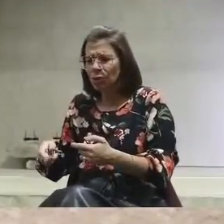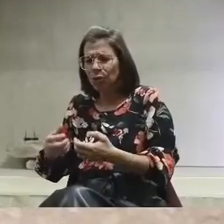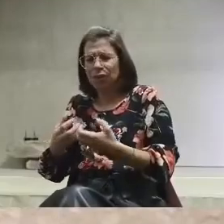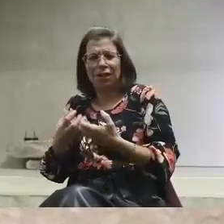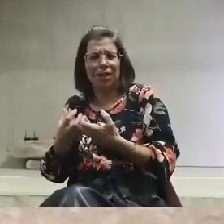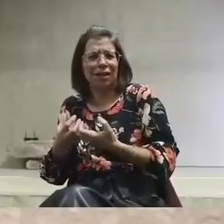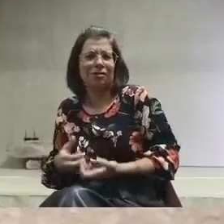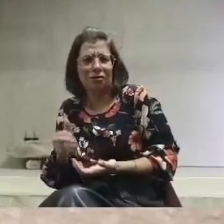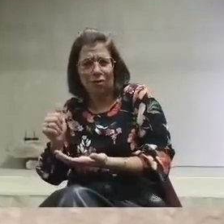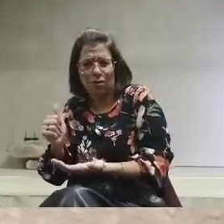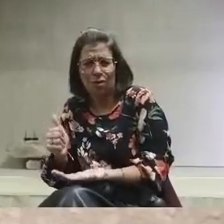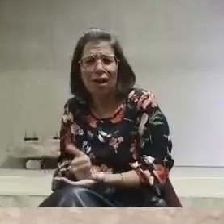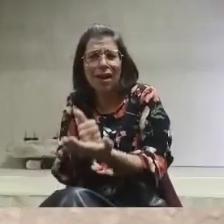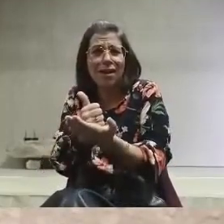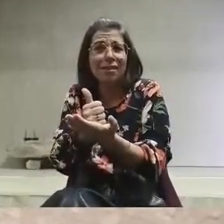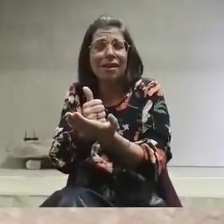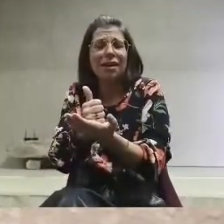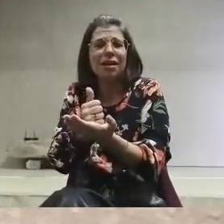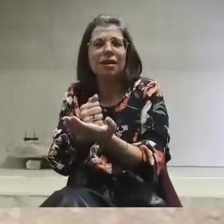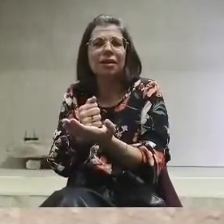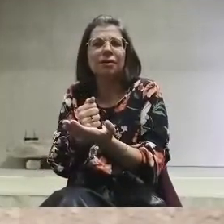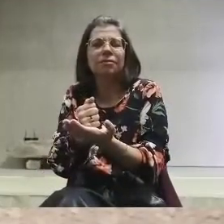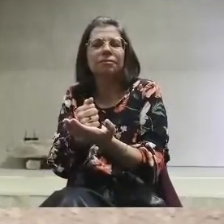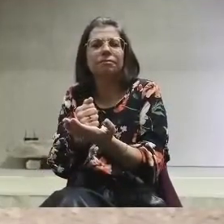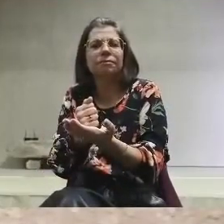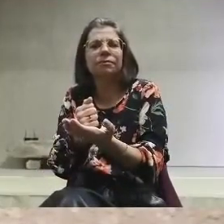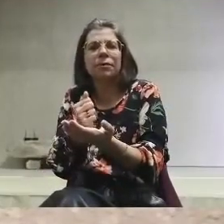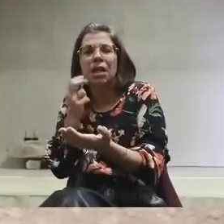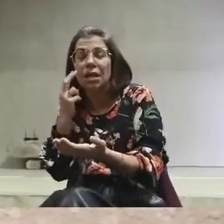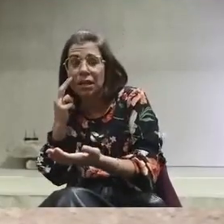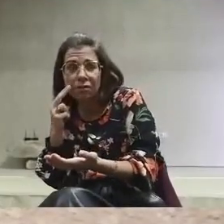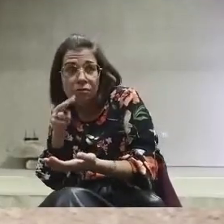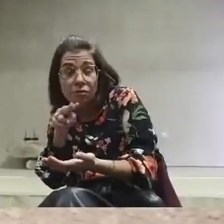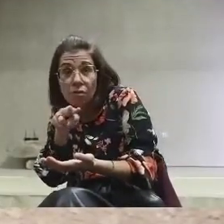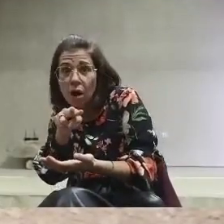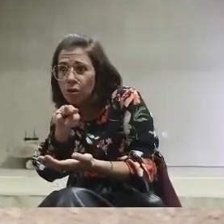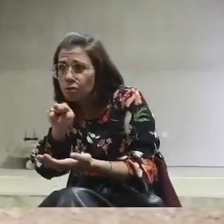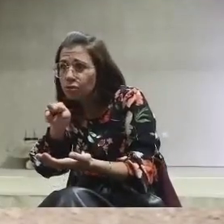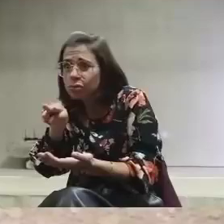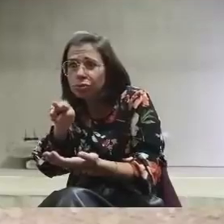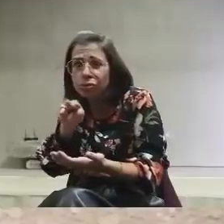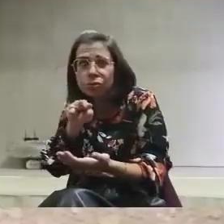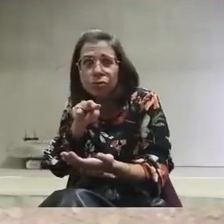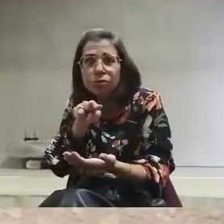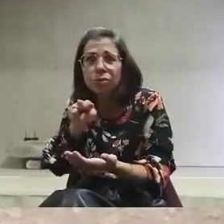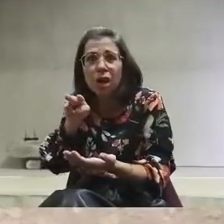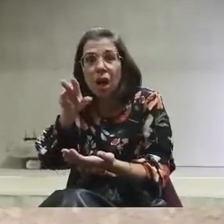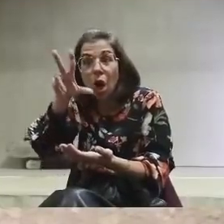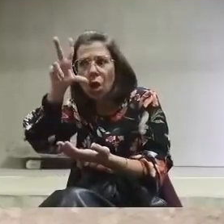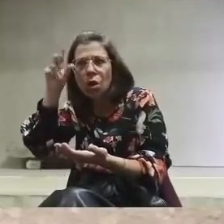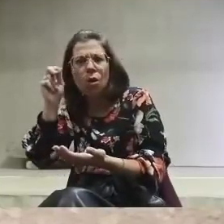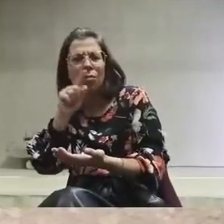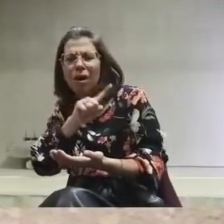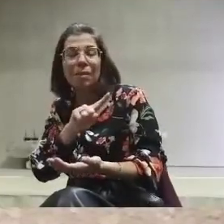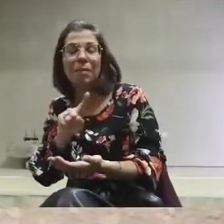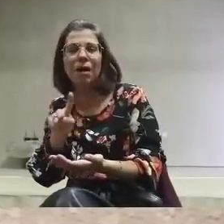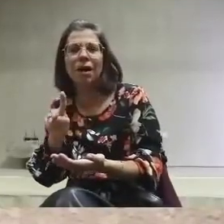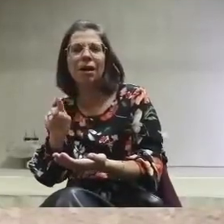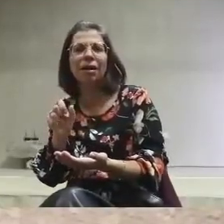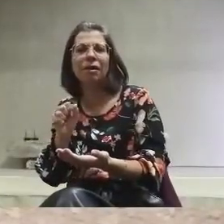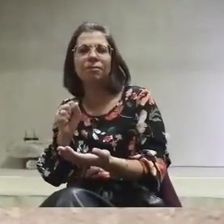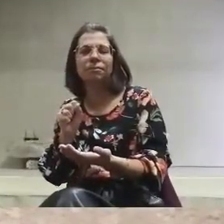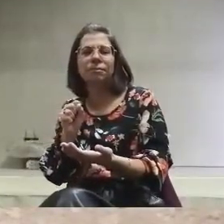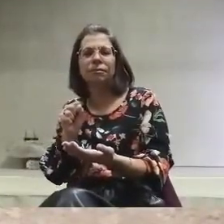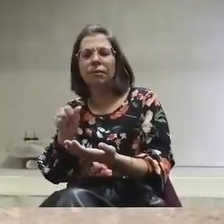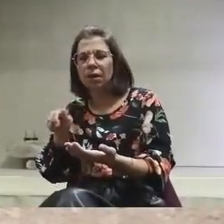soldat romain a maltraité, a été là en train de frapper Jésus. Et il aurait